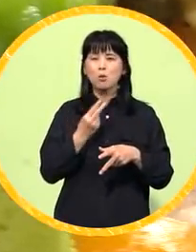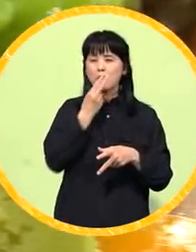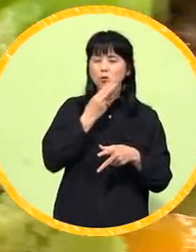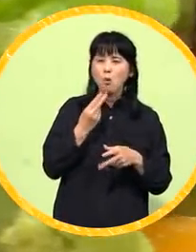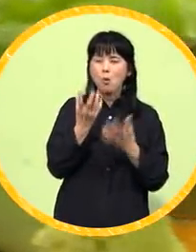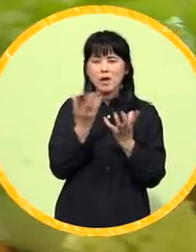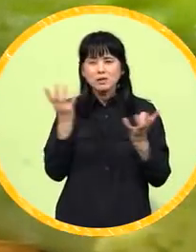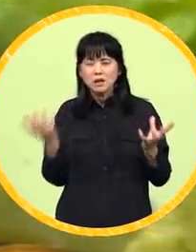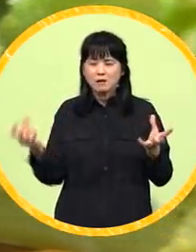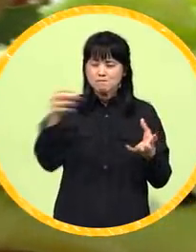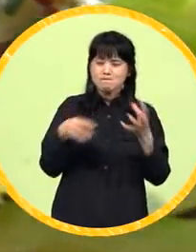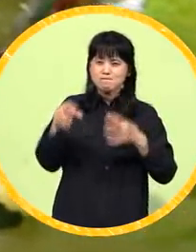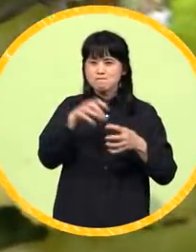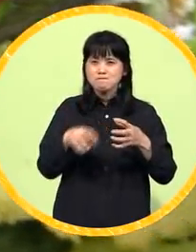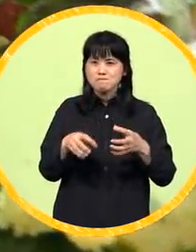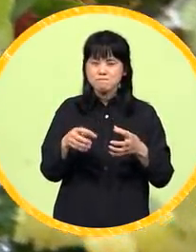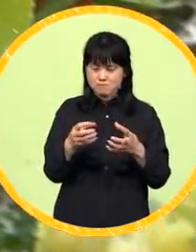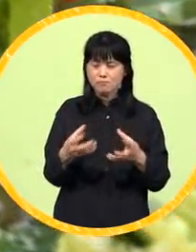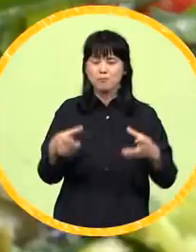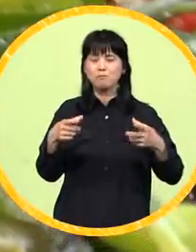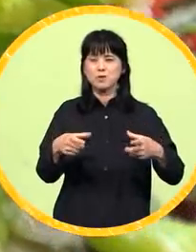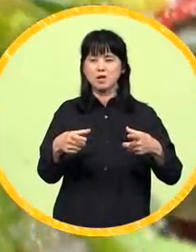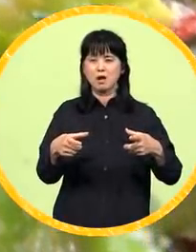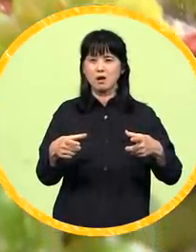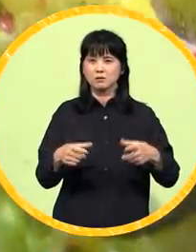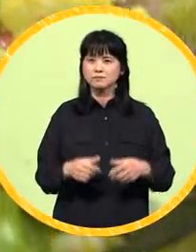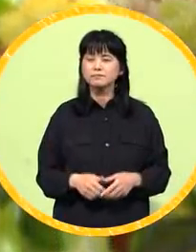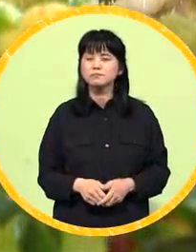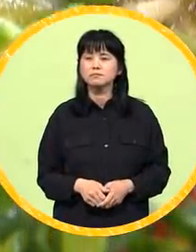たっぷりの菜園風ピッチャ